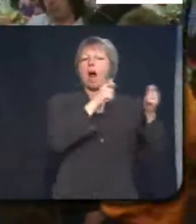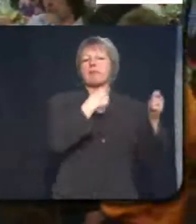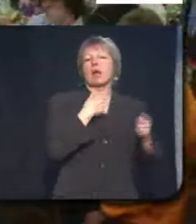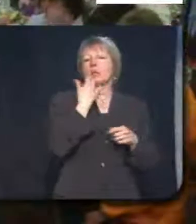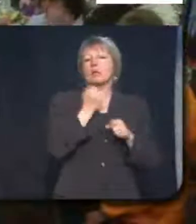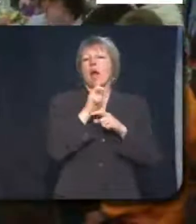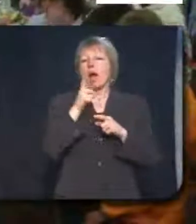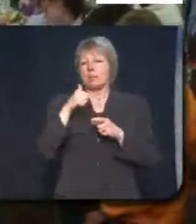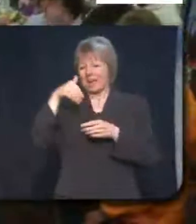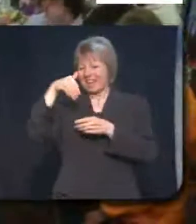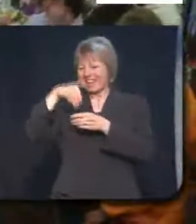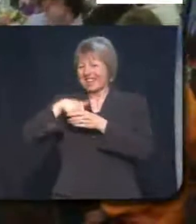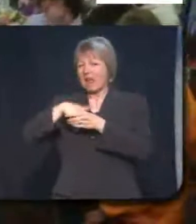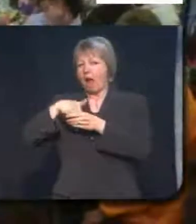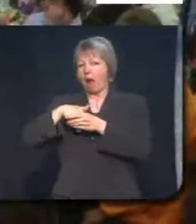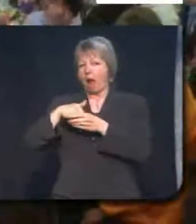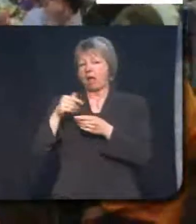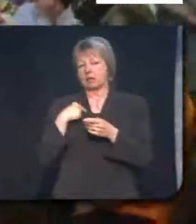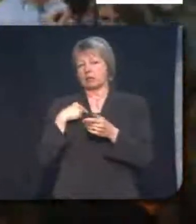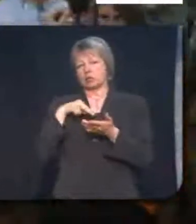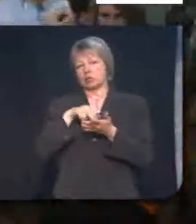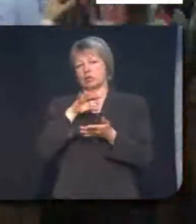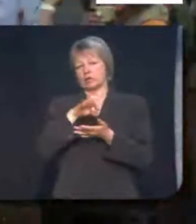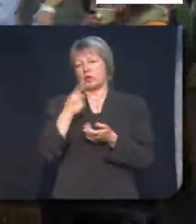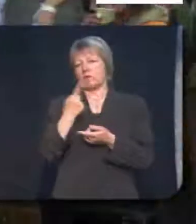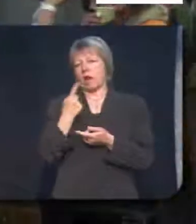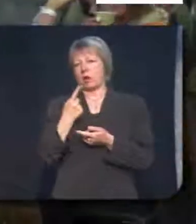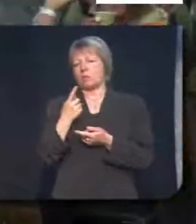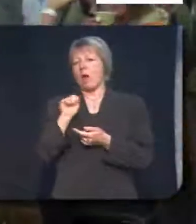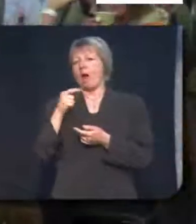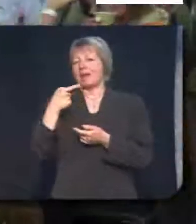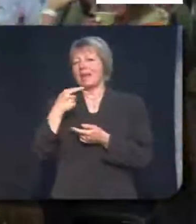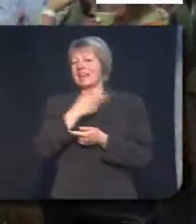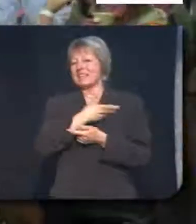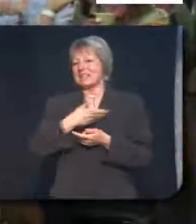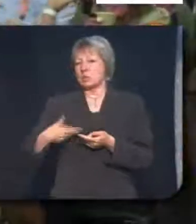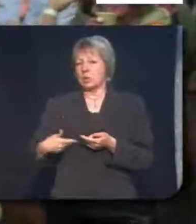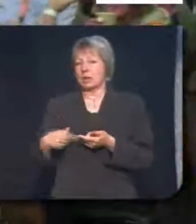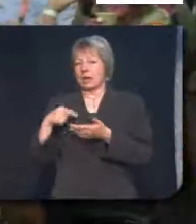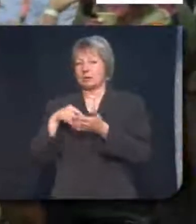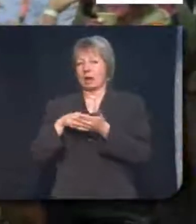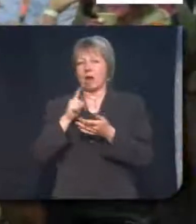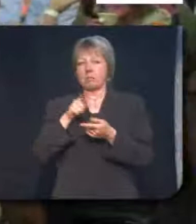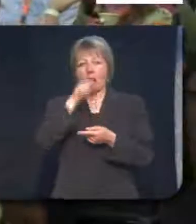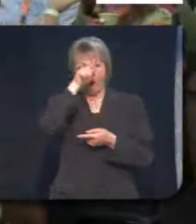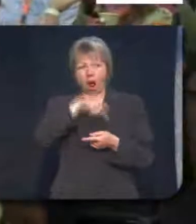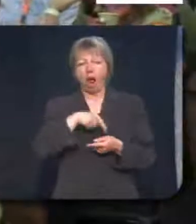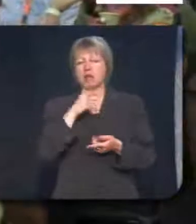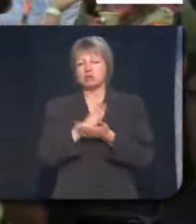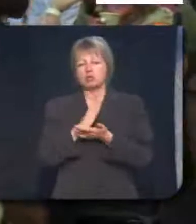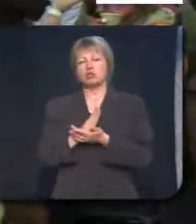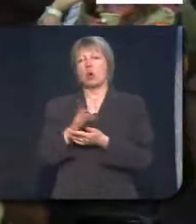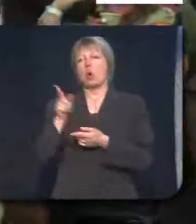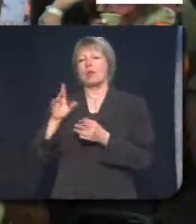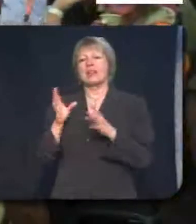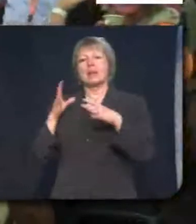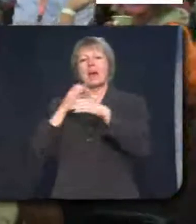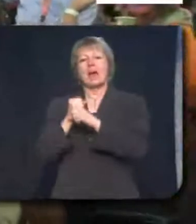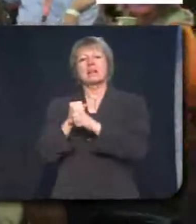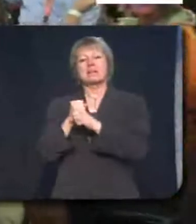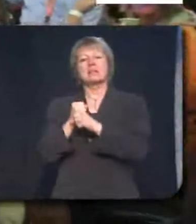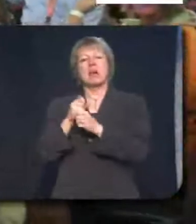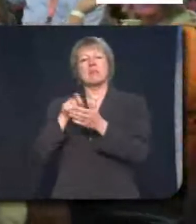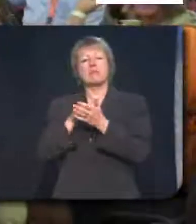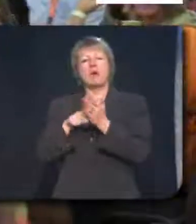erarbeitet hat die sind aber alle schon im gemeinsamen Wahlprogramm drin das habe ich mittlerweile auch gehört aber genau